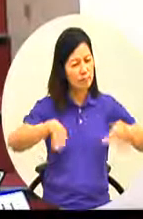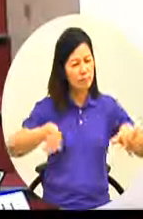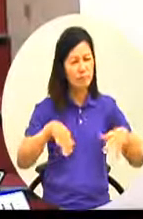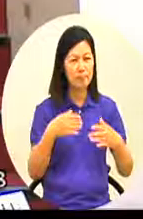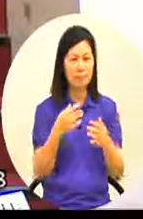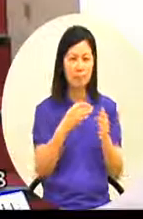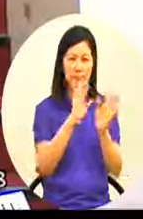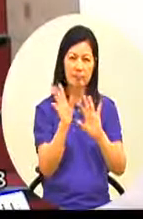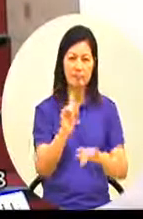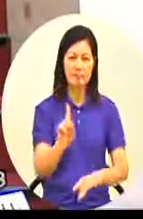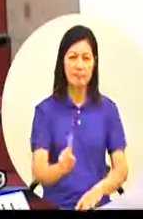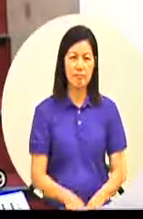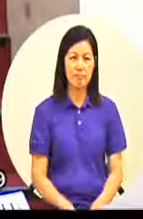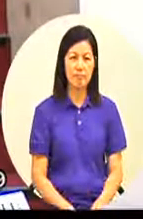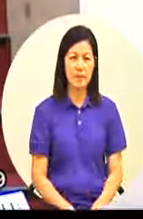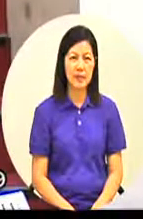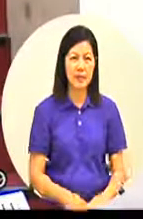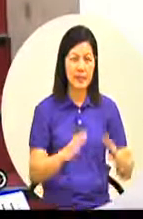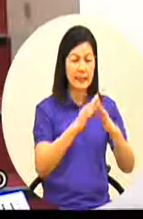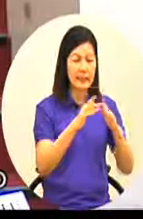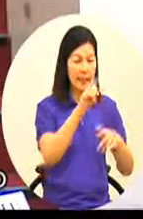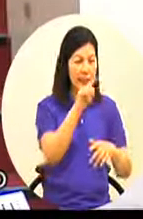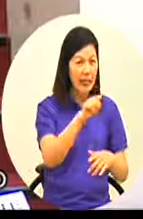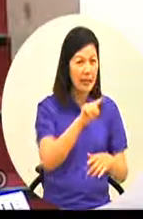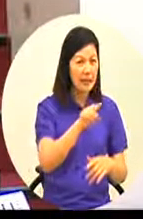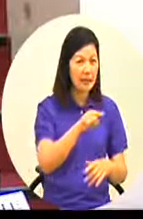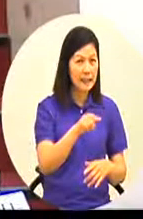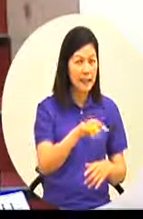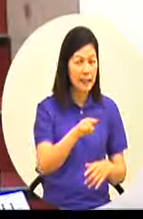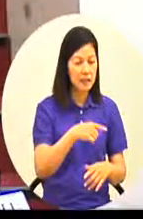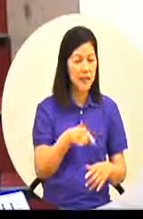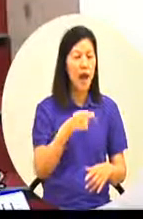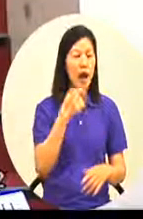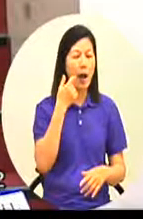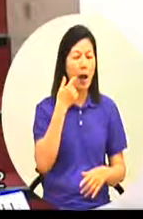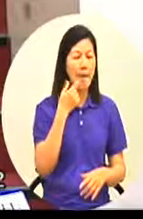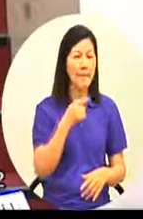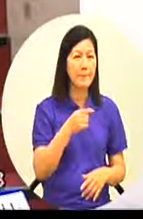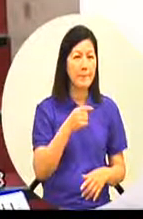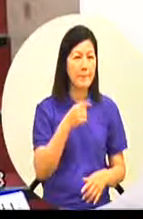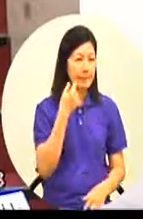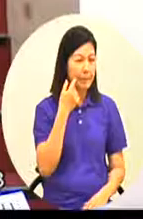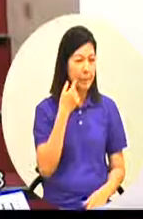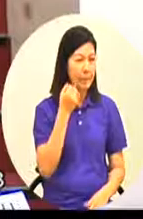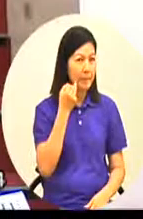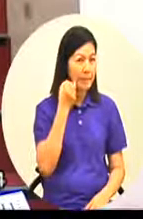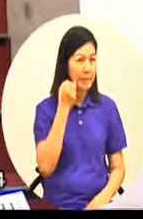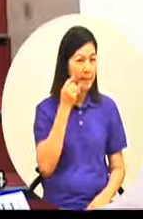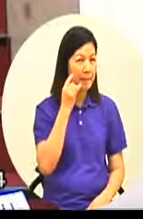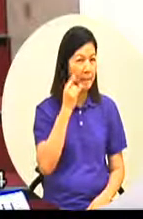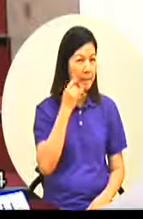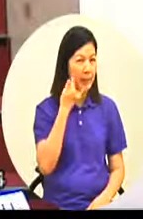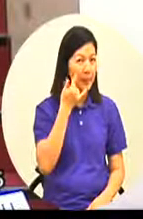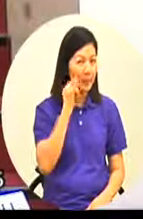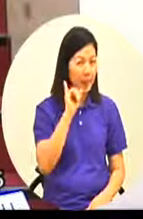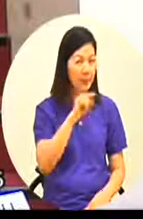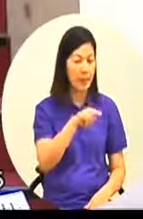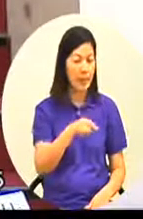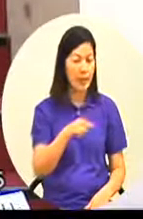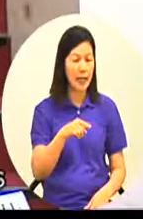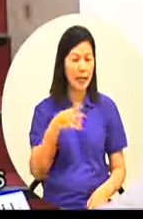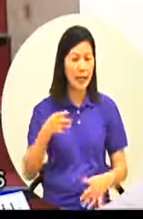什么叫家电？什么叫家具？ 家电就是干呐，无阿囝尔啦。然后家具是规个亲戚朋友拢会做伙